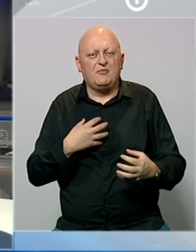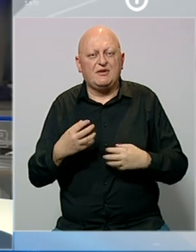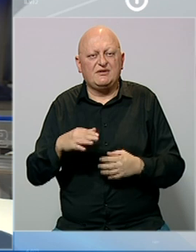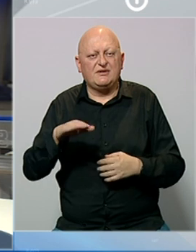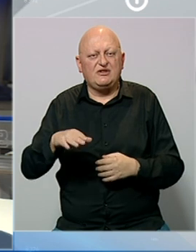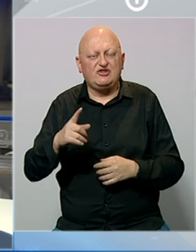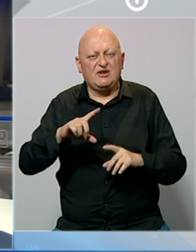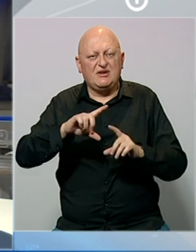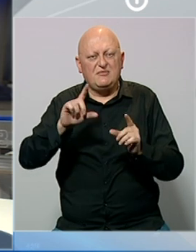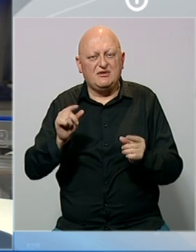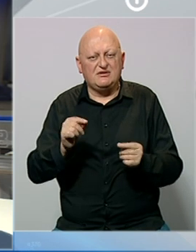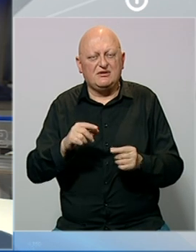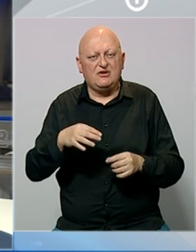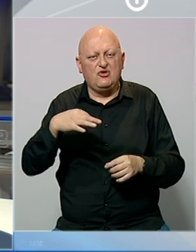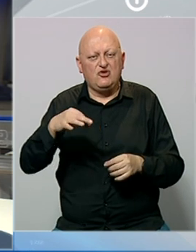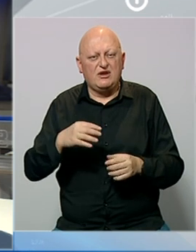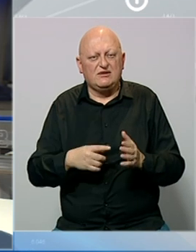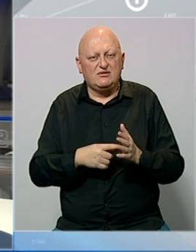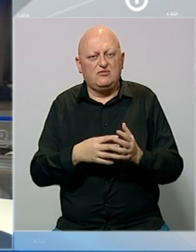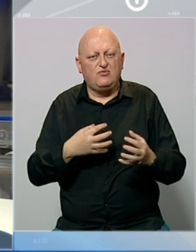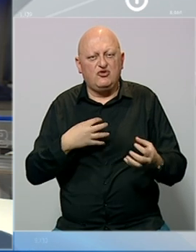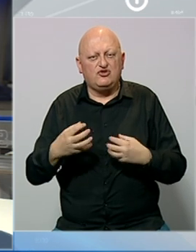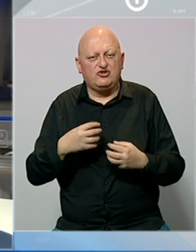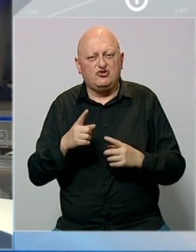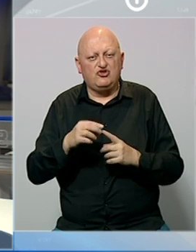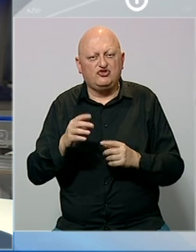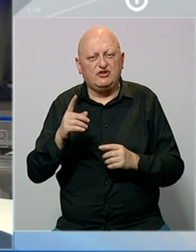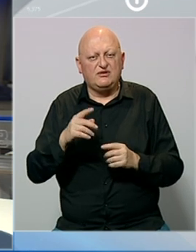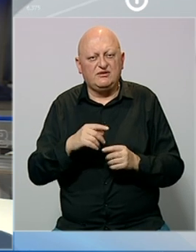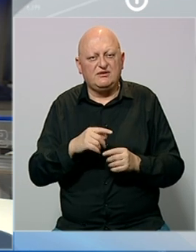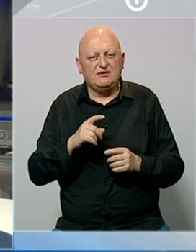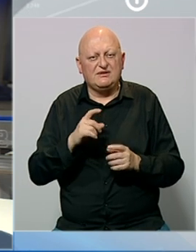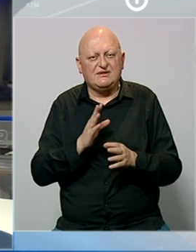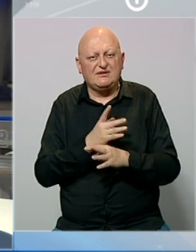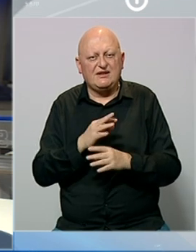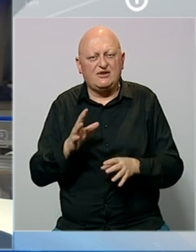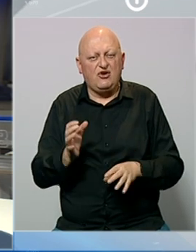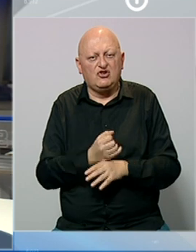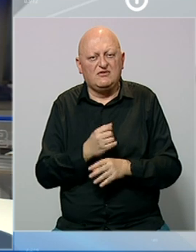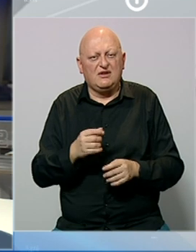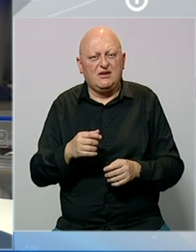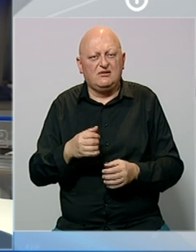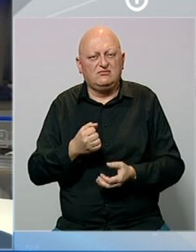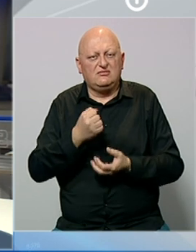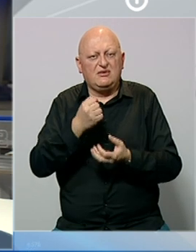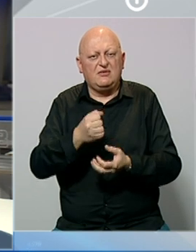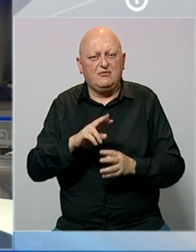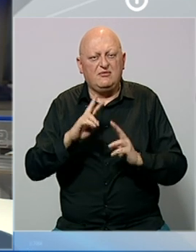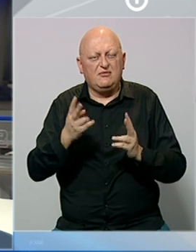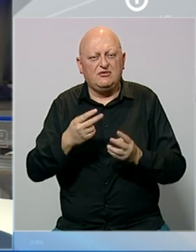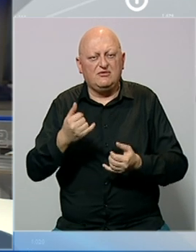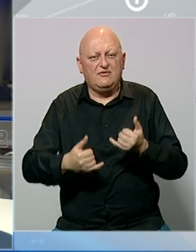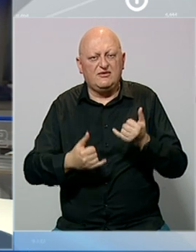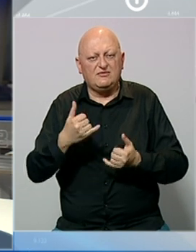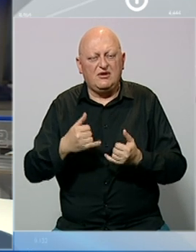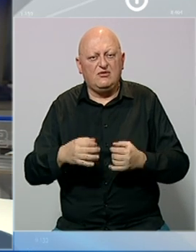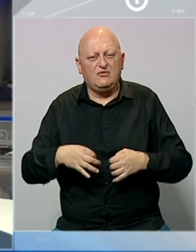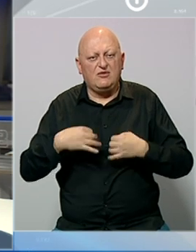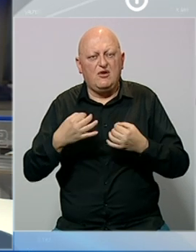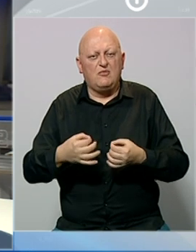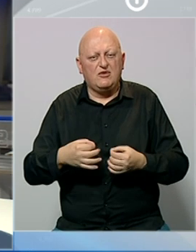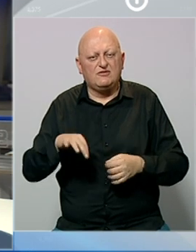Predstava Dječak i mjesec lutkarske scene Narodnog pozorišta Toša Jovanović iz Zrenjanina osvojila je Grand Prix 23.